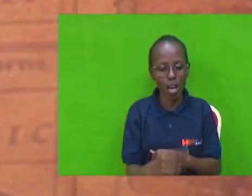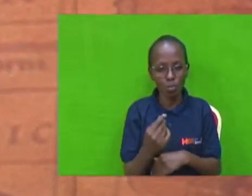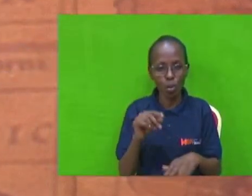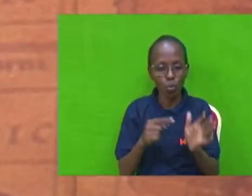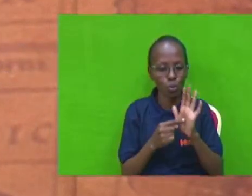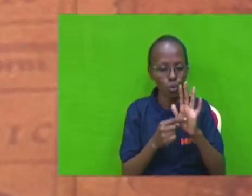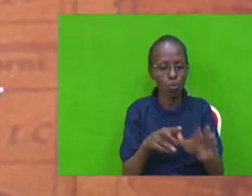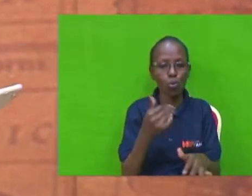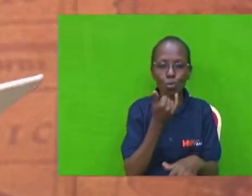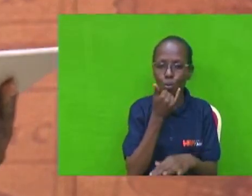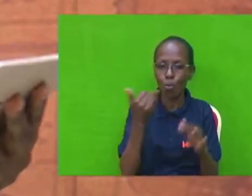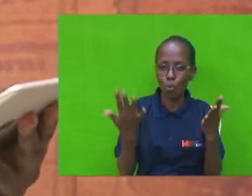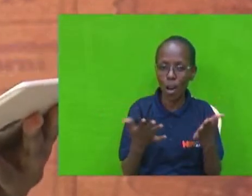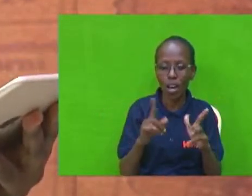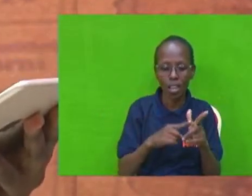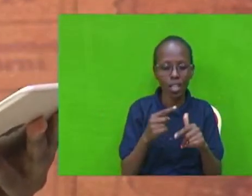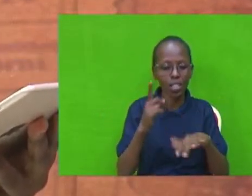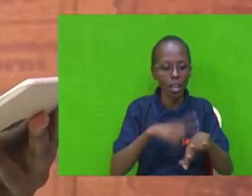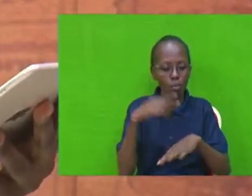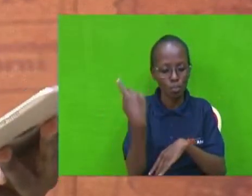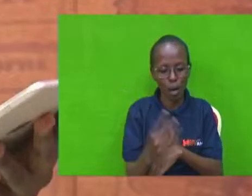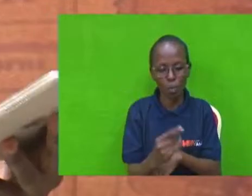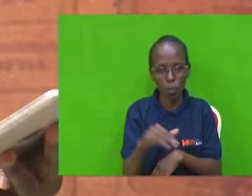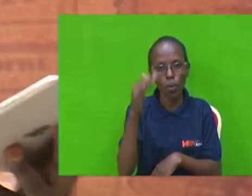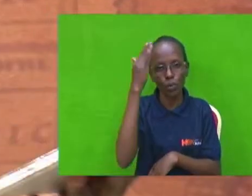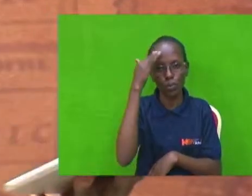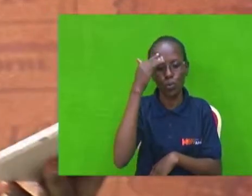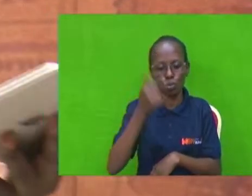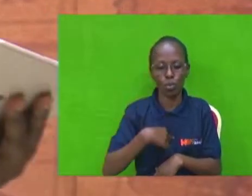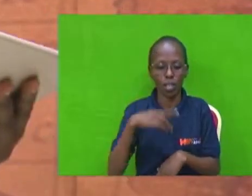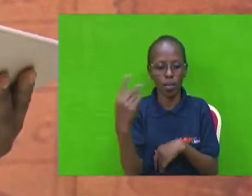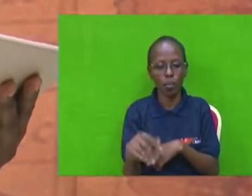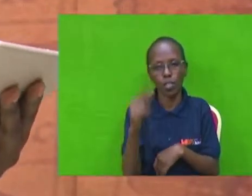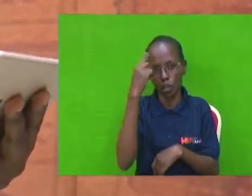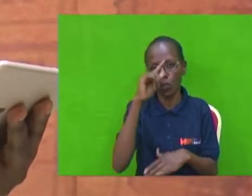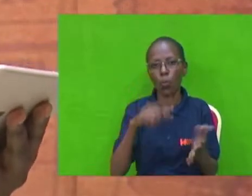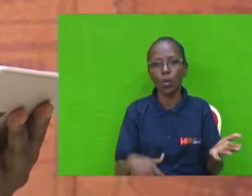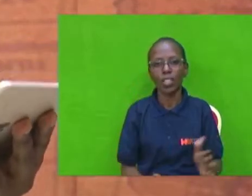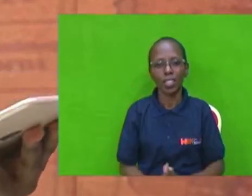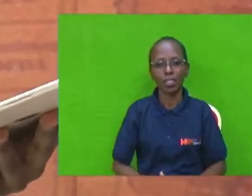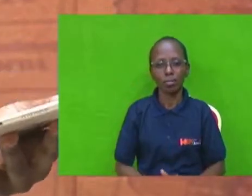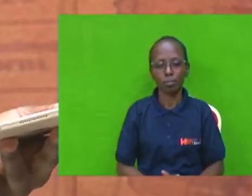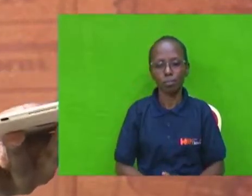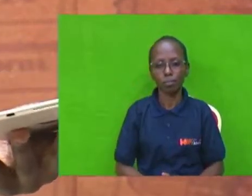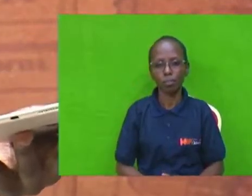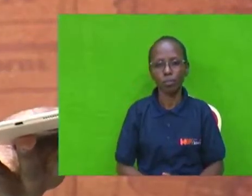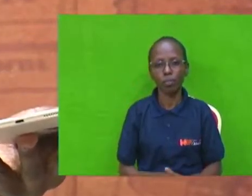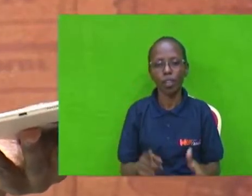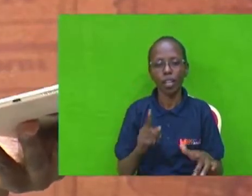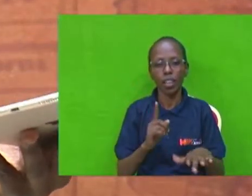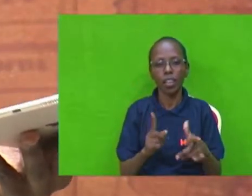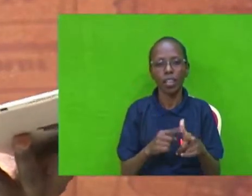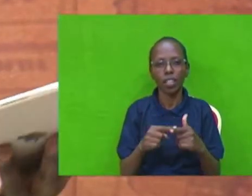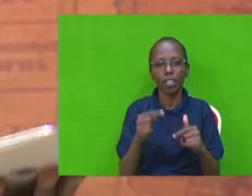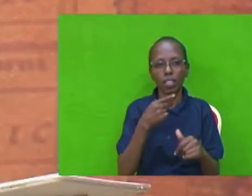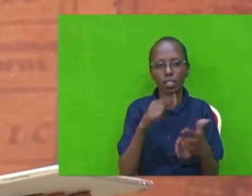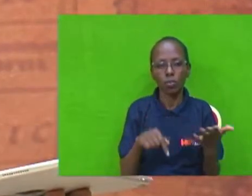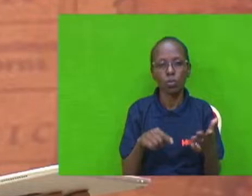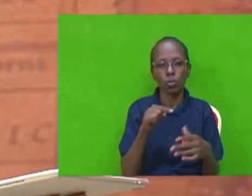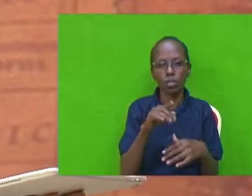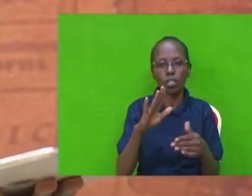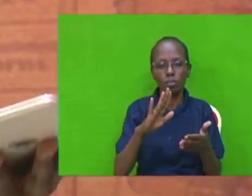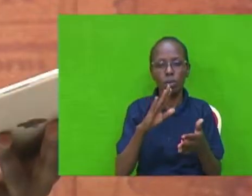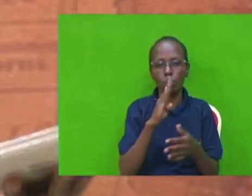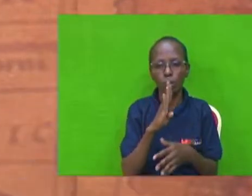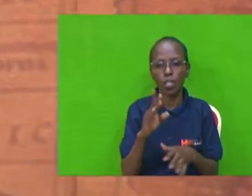yao kwanza, ili hata ukiwachapa wanajua nachapa mambo mabaya. Alafu anaposema watoto muwe kama watoto